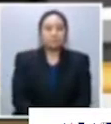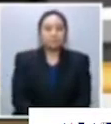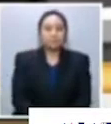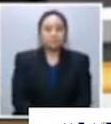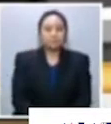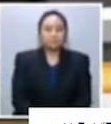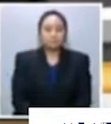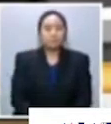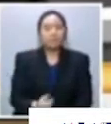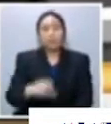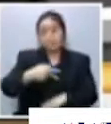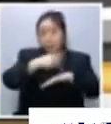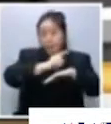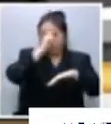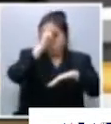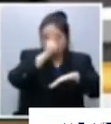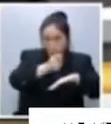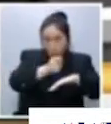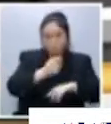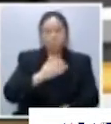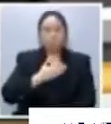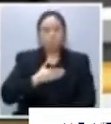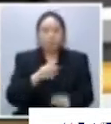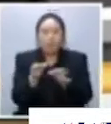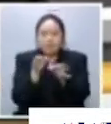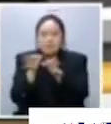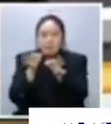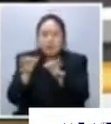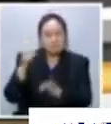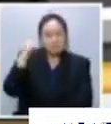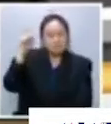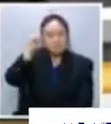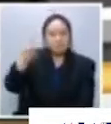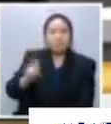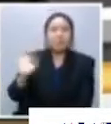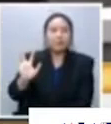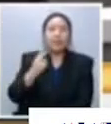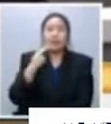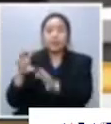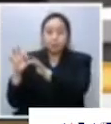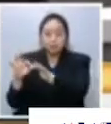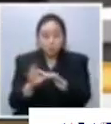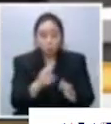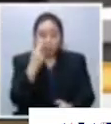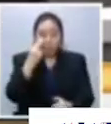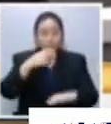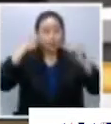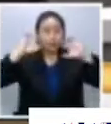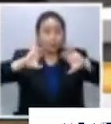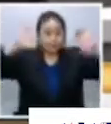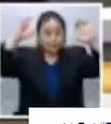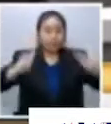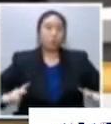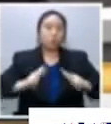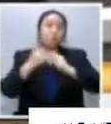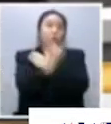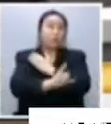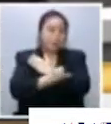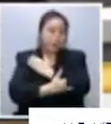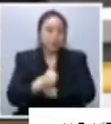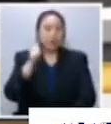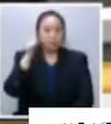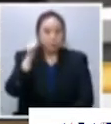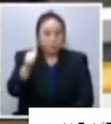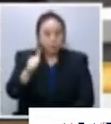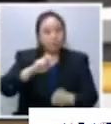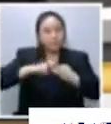ท่านประธานที่เคารพครับไม่ได้อภิปรายไม่วางใจแต่น่าโยงให้เห็นนะครับว่าข้าราชการกระทรวงต่างประเทศเขาดีเขาปกป้องในสิ่งที่มันเกิดขึ้น